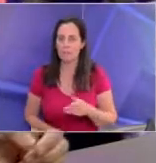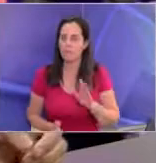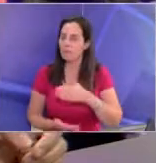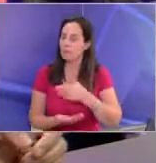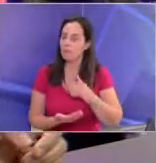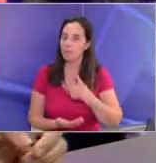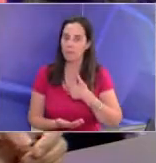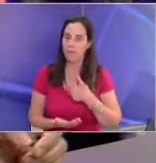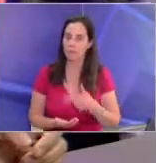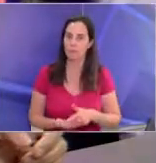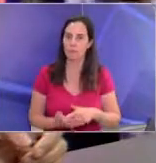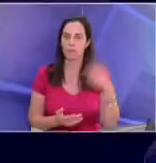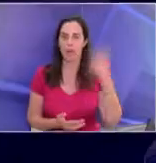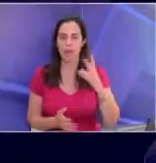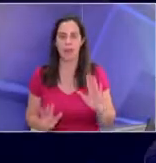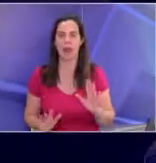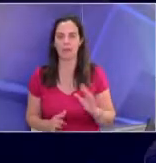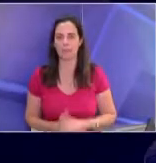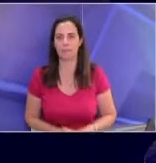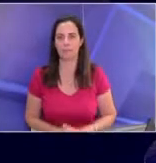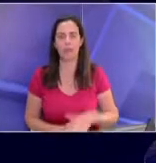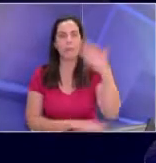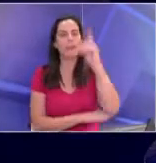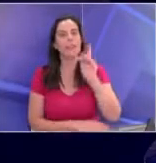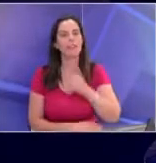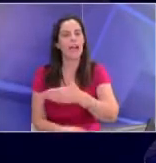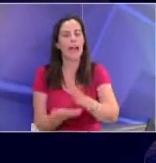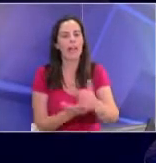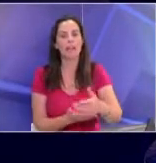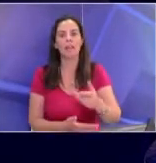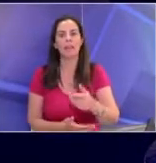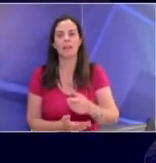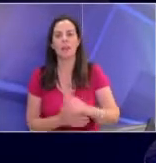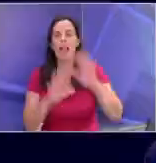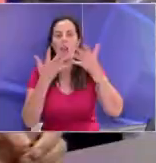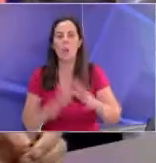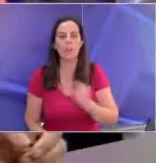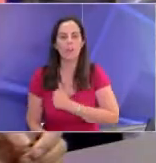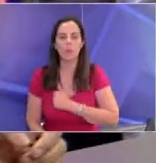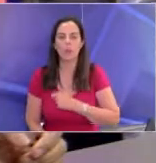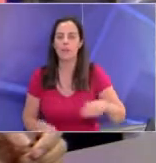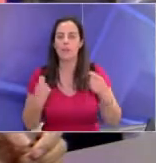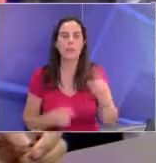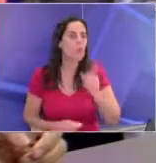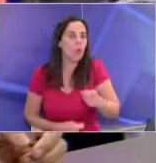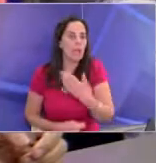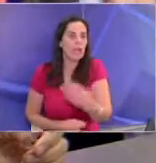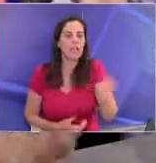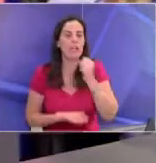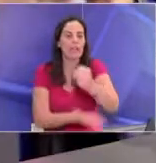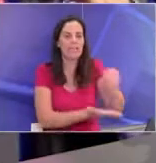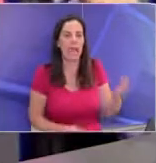גם למוסדות? בטח, בטח. אני נגד זה שהמדינה תחלק כספים לדתות ולאומנות ולתרבות. היא לא צריכה לחלק